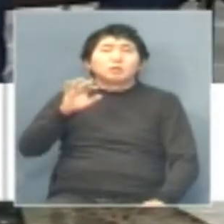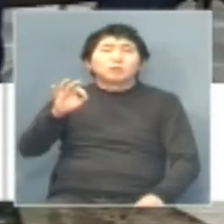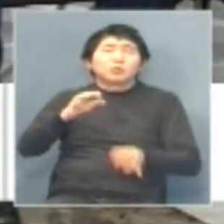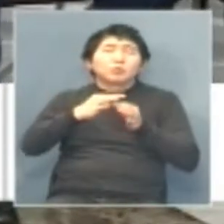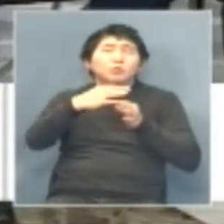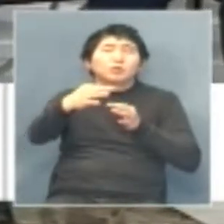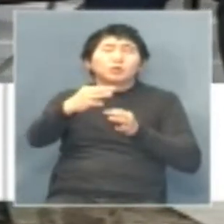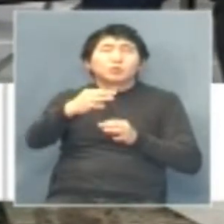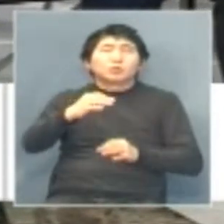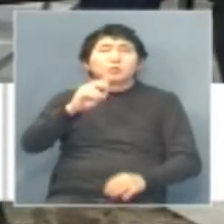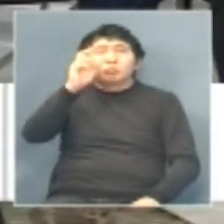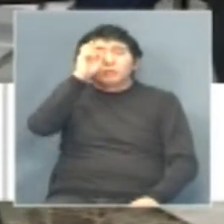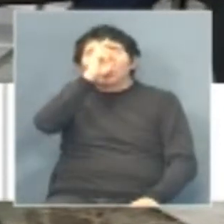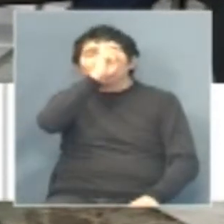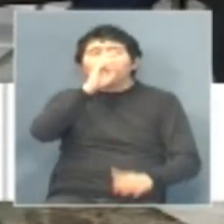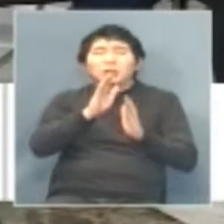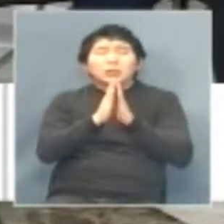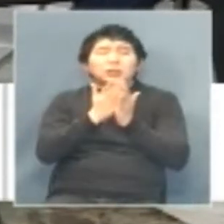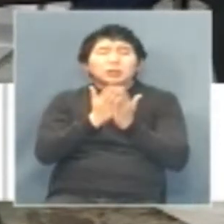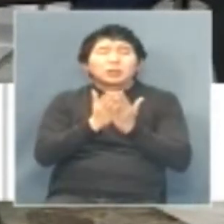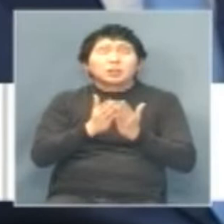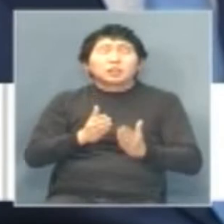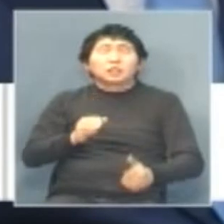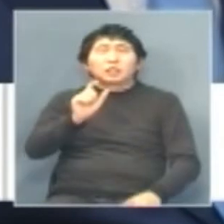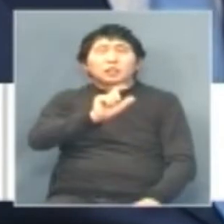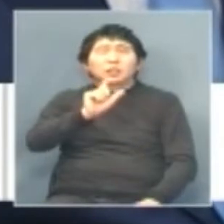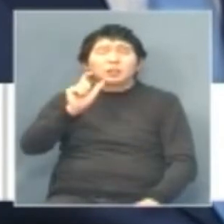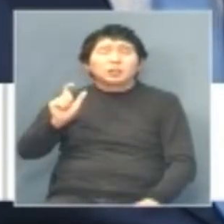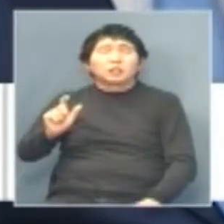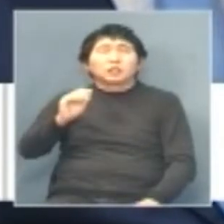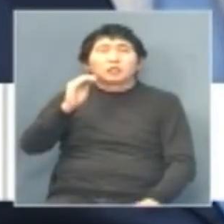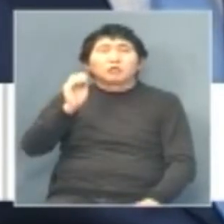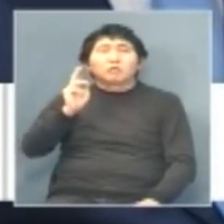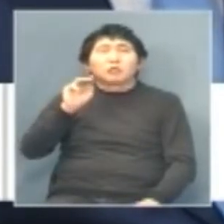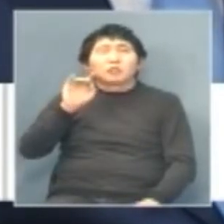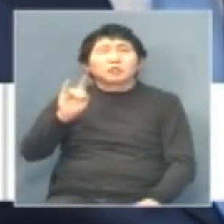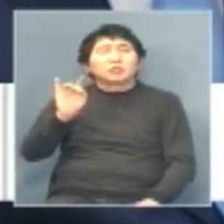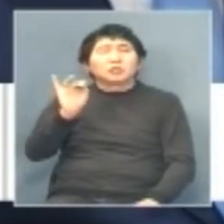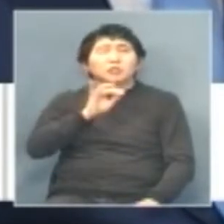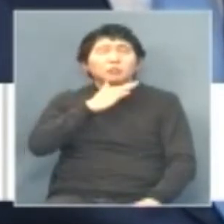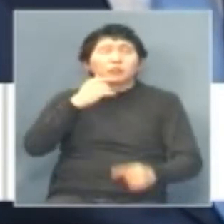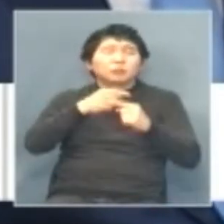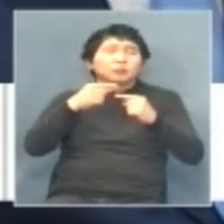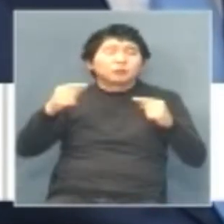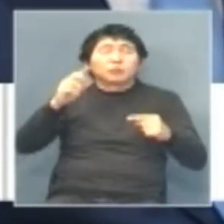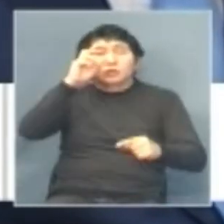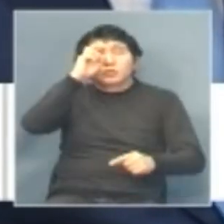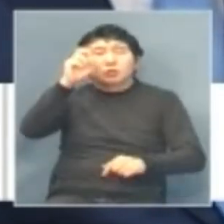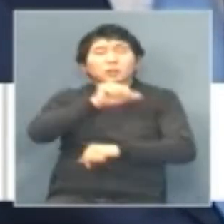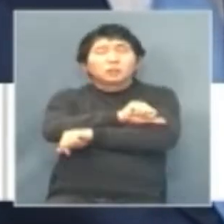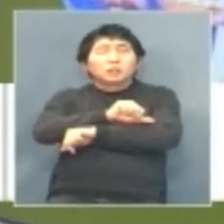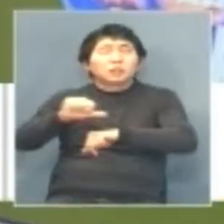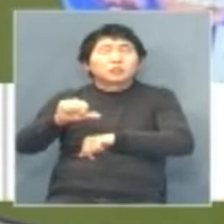қаладағы кітапханаларға отандық арнаулы қызметтің хроникалары, адамдар, оқиғалар, фактілер туралы хикаялар, мемлекеттік шекара кітаптарын тарту